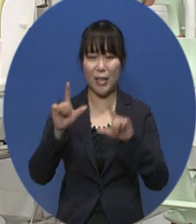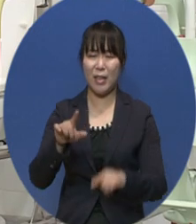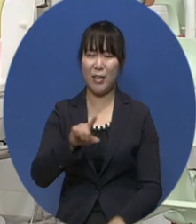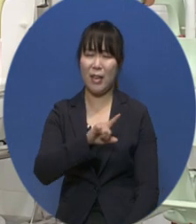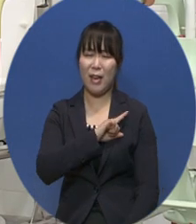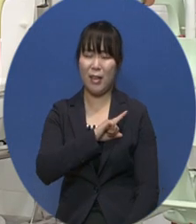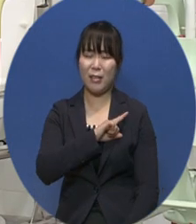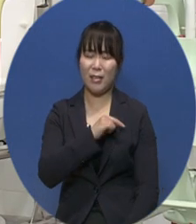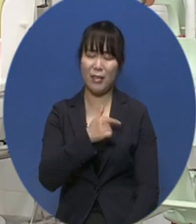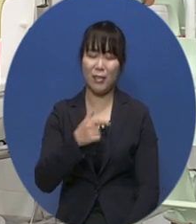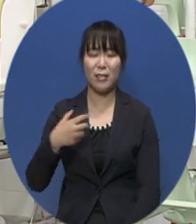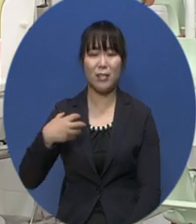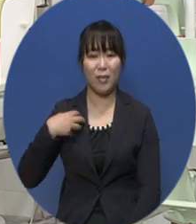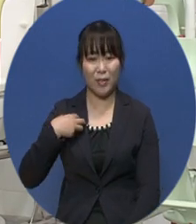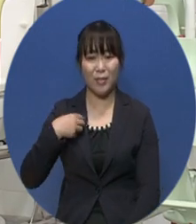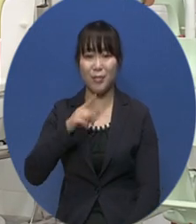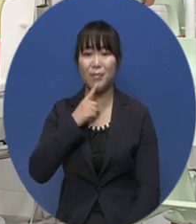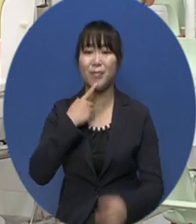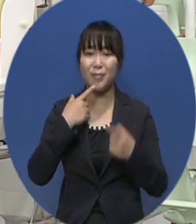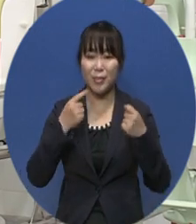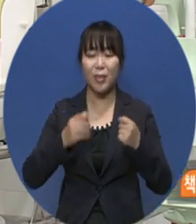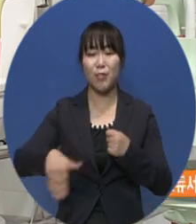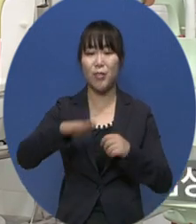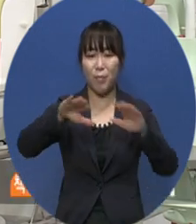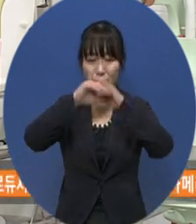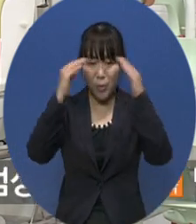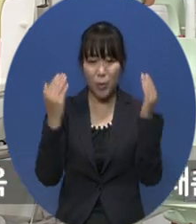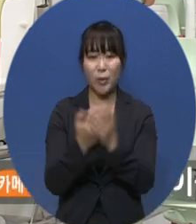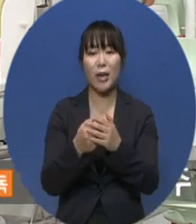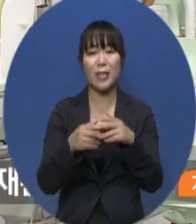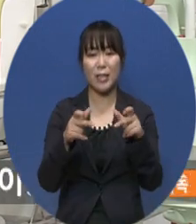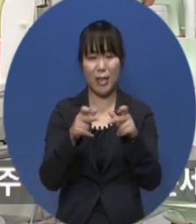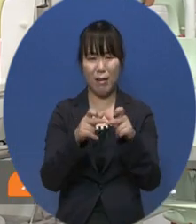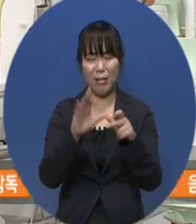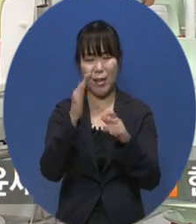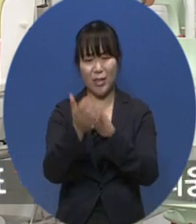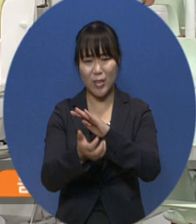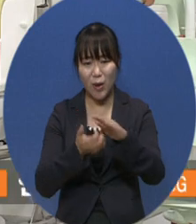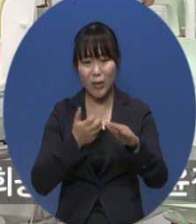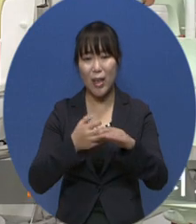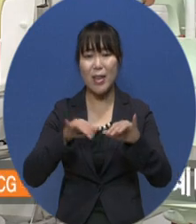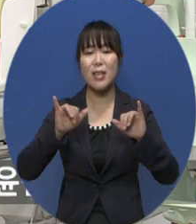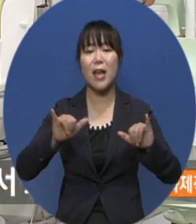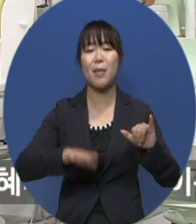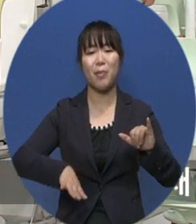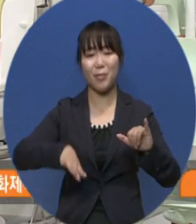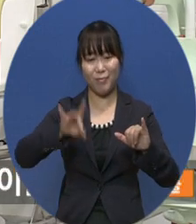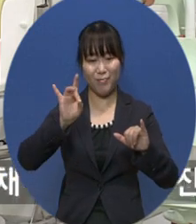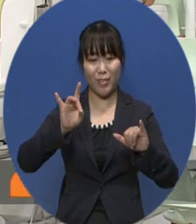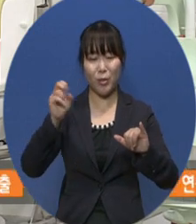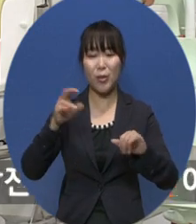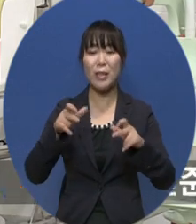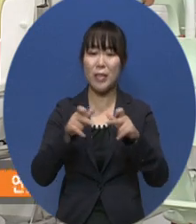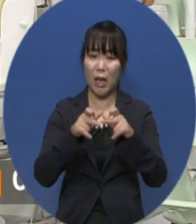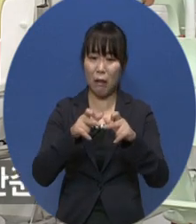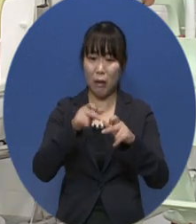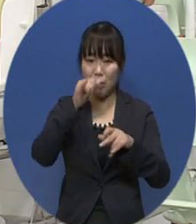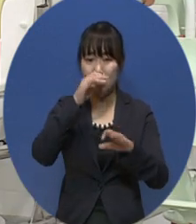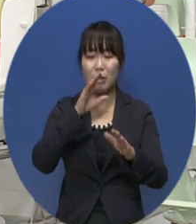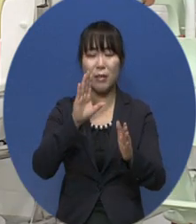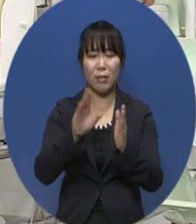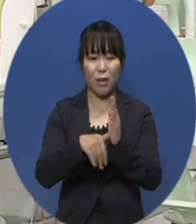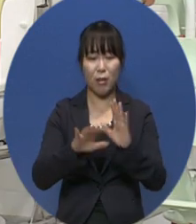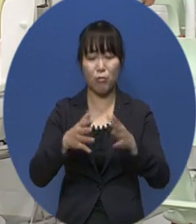가장 큰 역할이라고 얘기하셨는데, 우리 모두가요, 장애가 되기 전에 예, 예방부터 해야 되는 거, 그리고 장애가 입었을 때